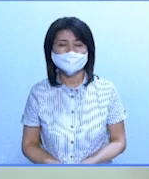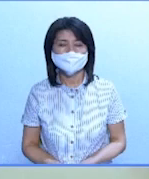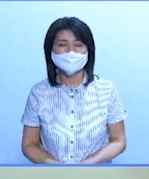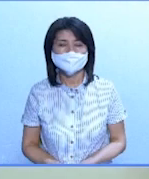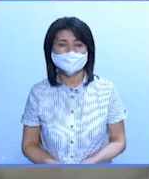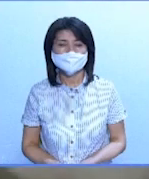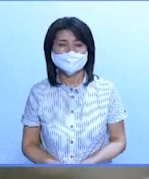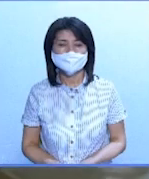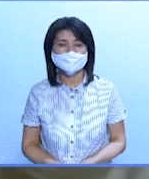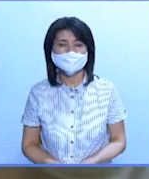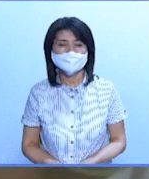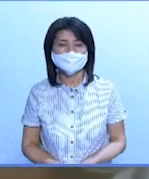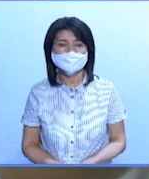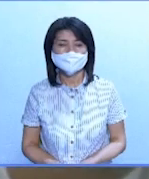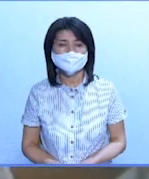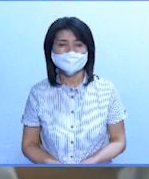Ой.